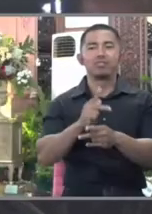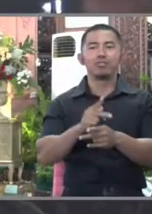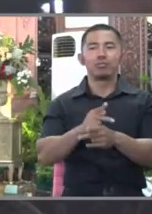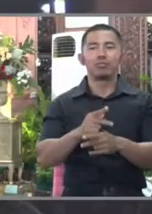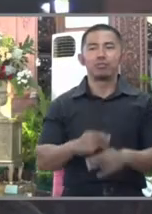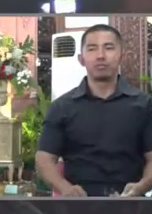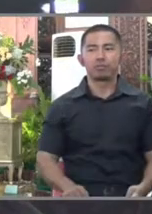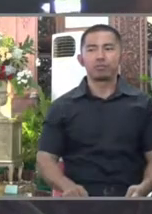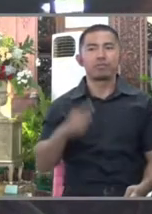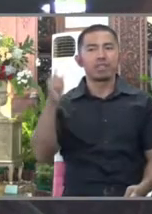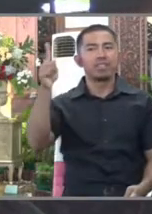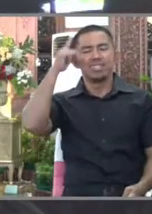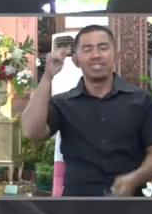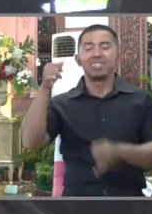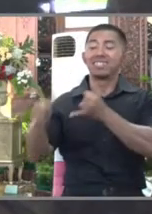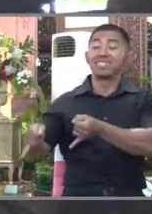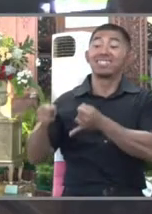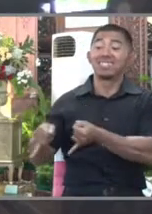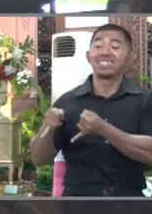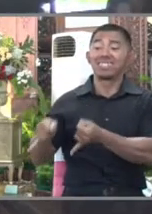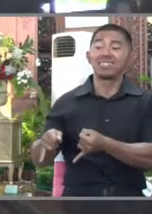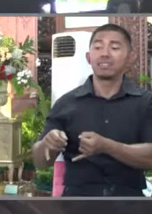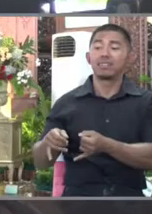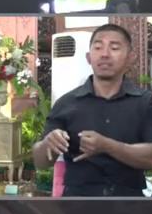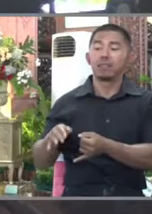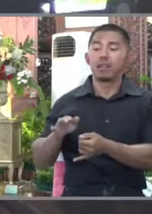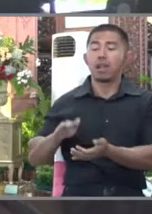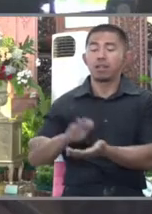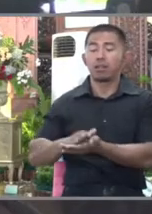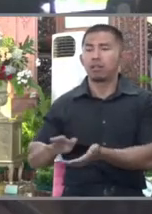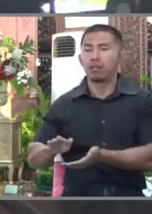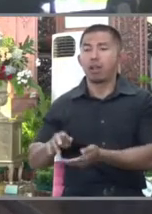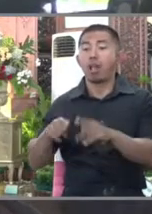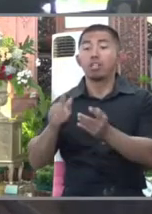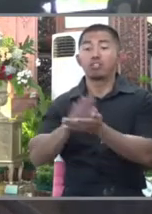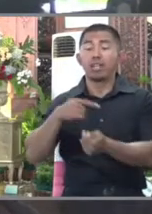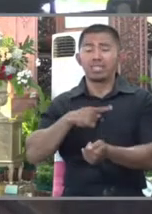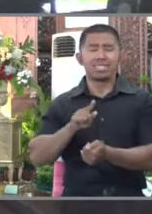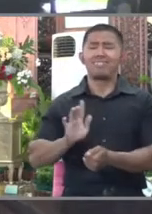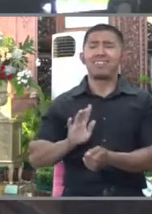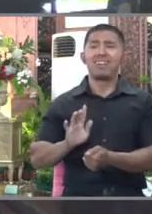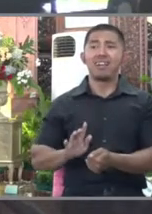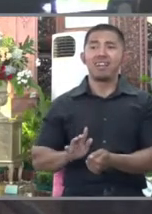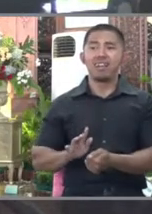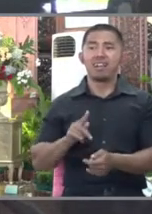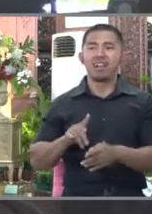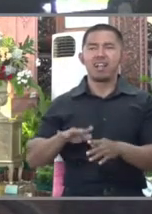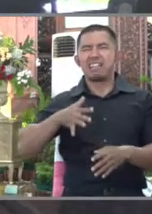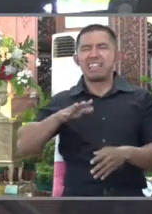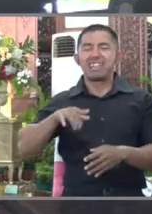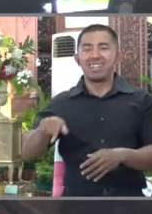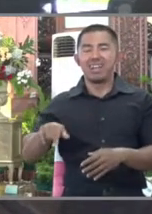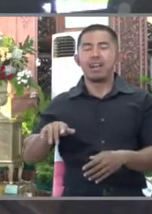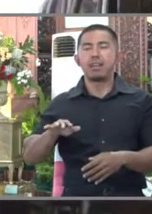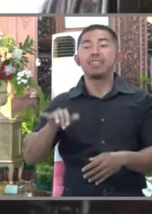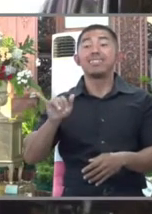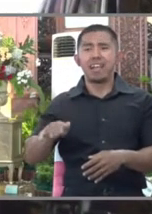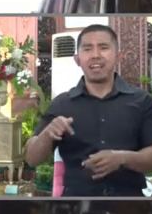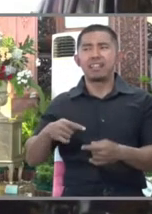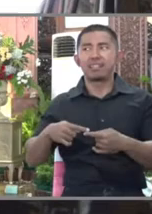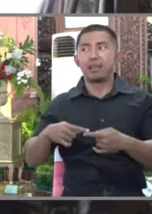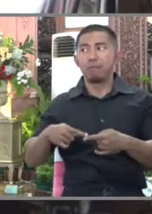sering melakukan perundungan pada murid enggak sih? Kalau di sekolah saya jarang, Pak. Jarang itu berarti ada? Ya ada, tapi